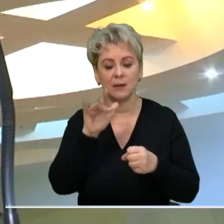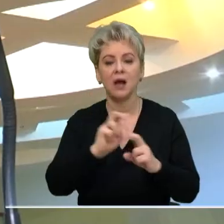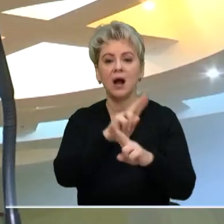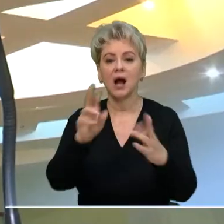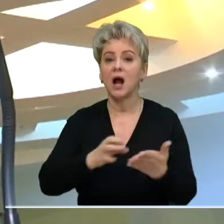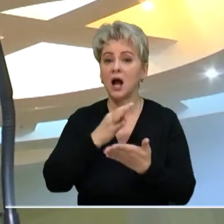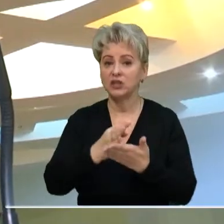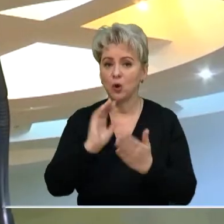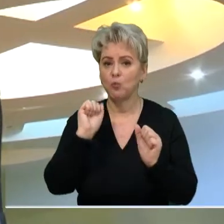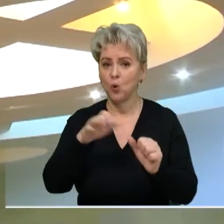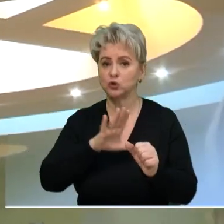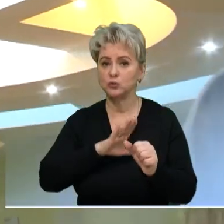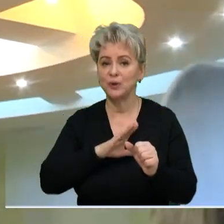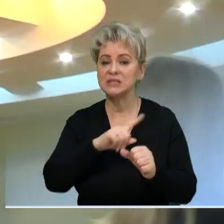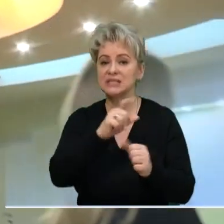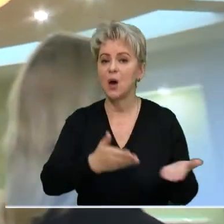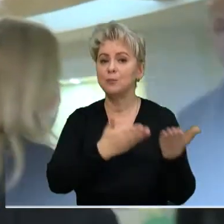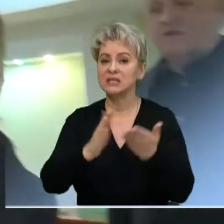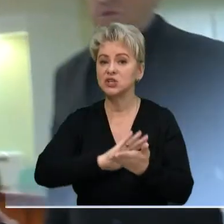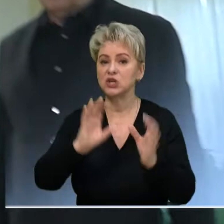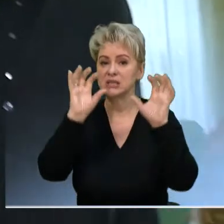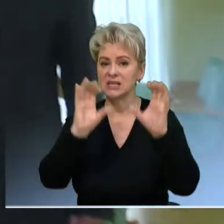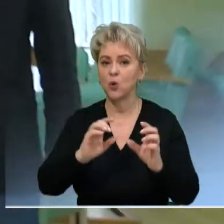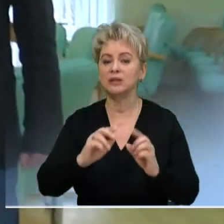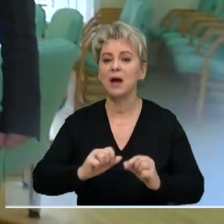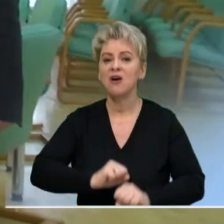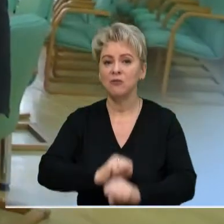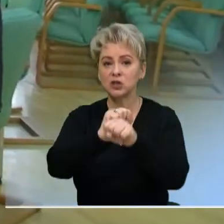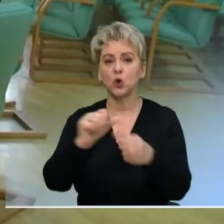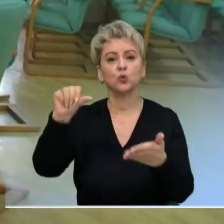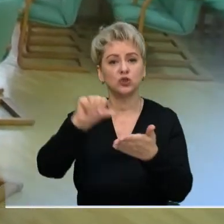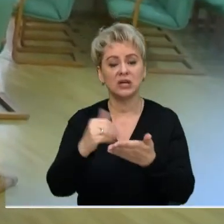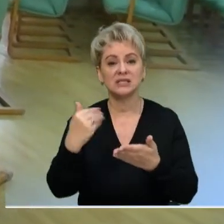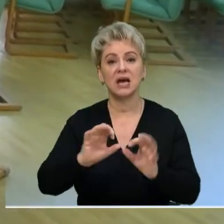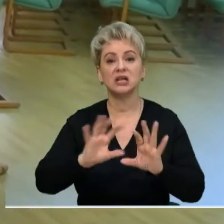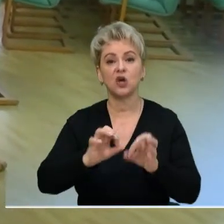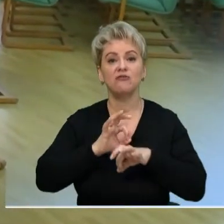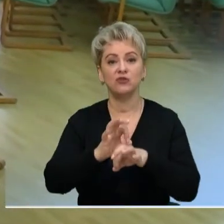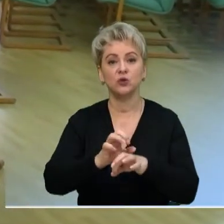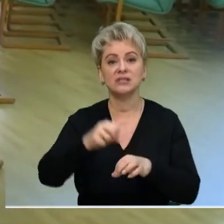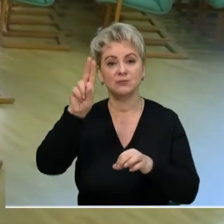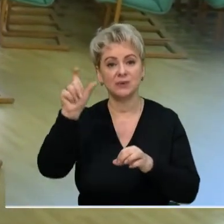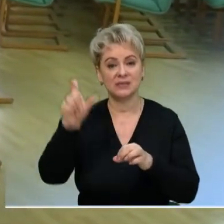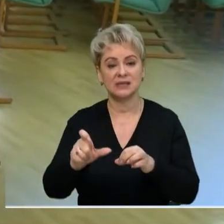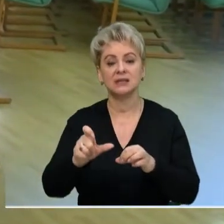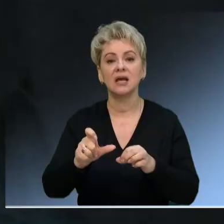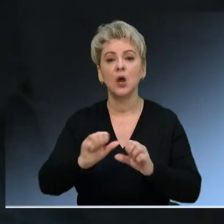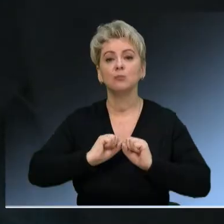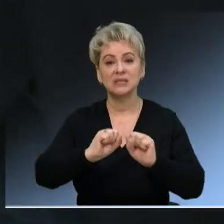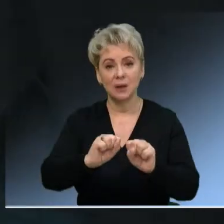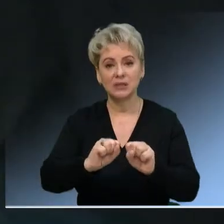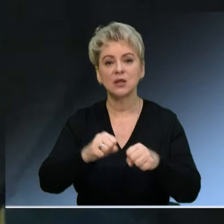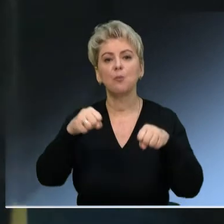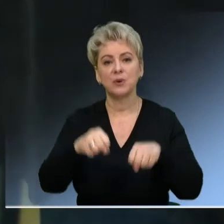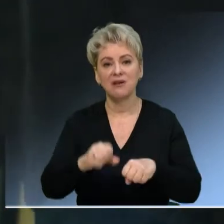Какая ответственность может грозить за призывы к несанкционированным акциям и участие в них, рассказал ведущий эксперт Института национальной безопасности